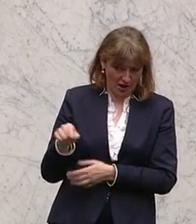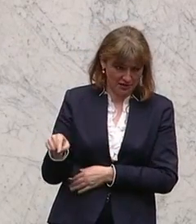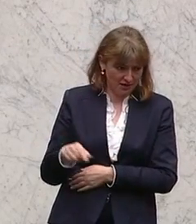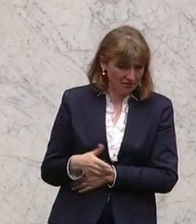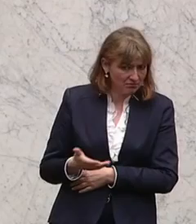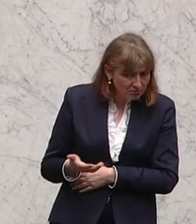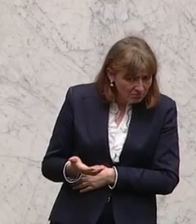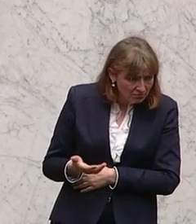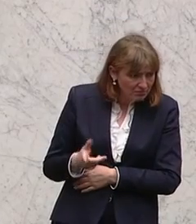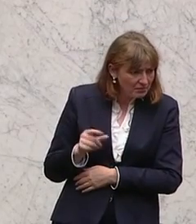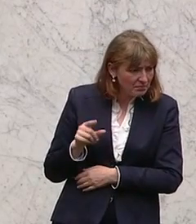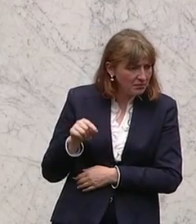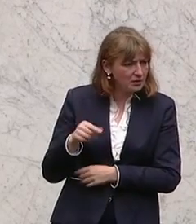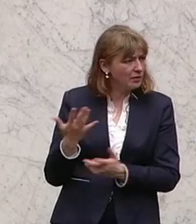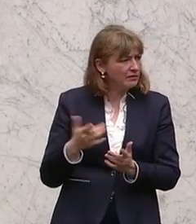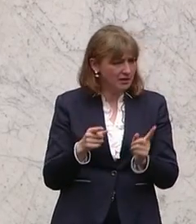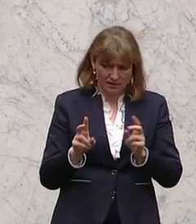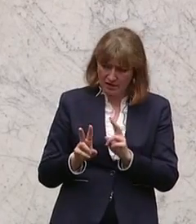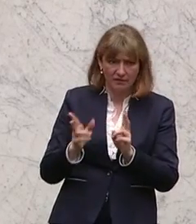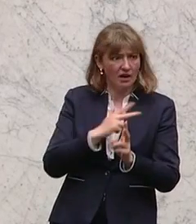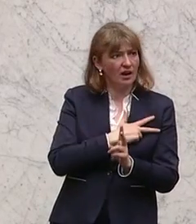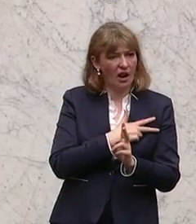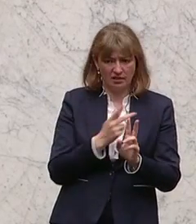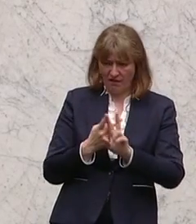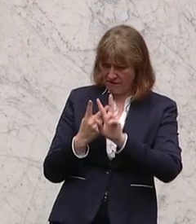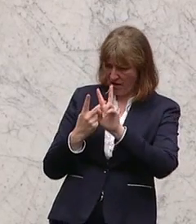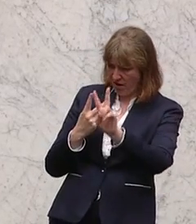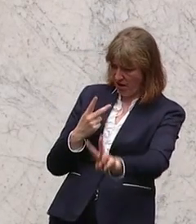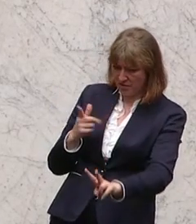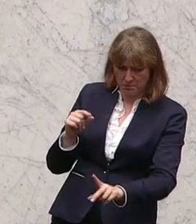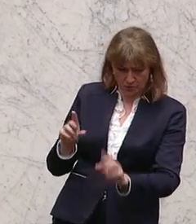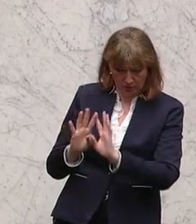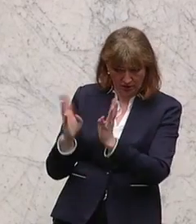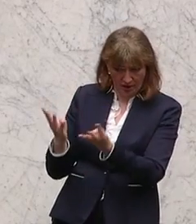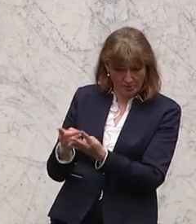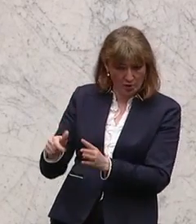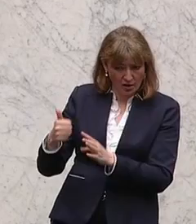Damen und Herren, wie weit entfernt sind Sie denn von der Realität? Ein Gremium, das zu